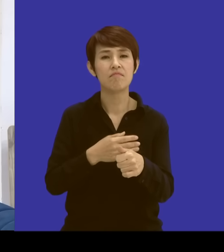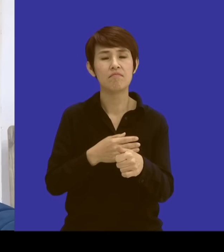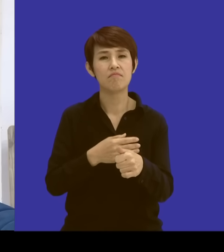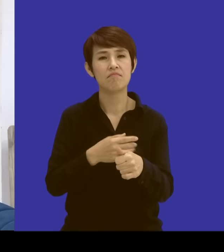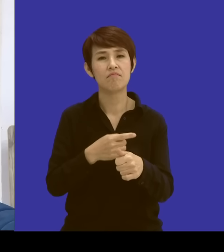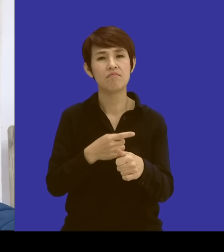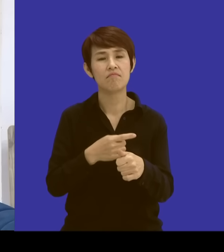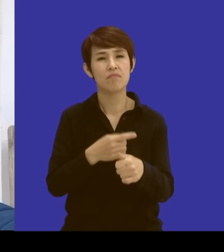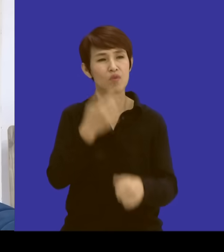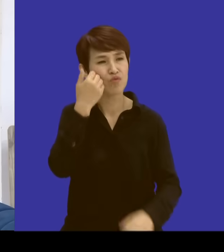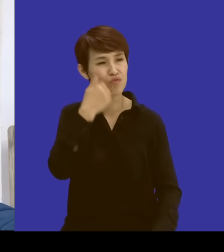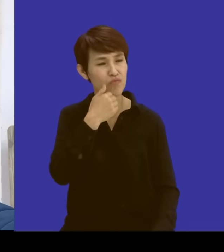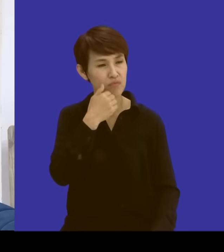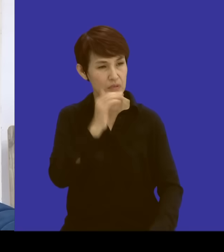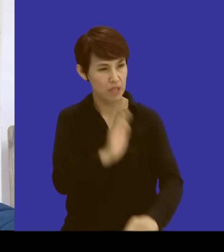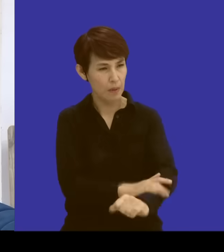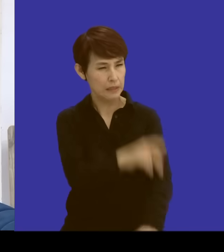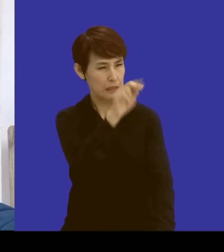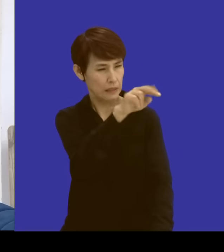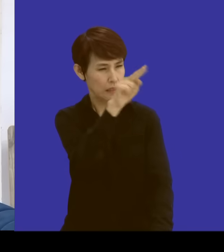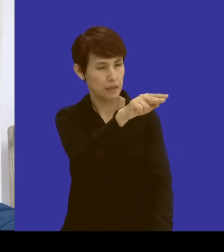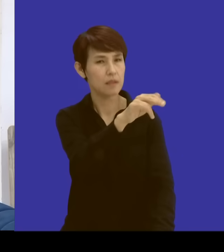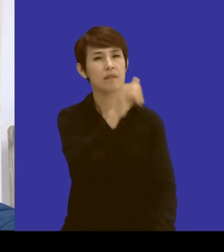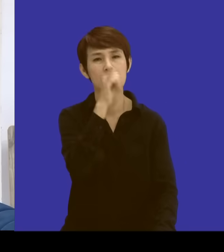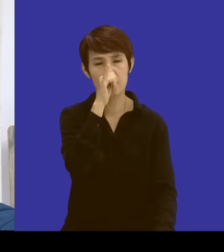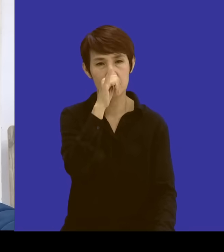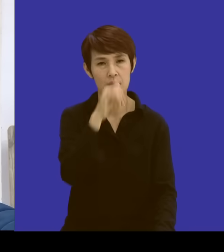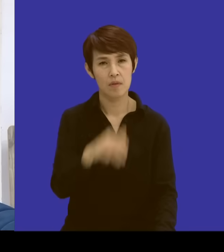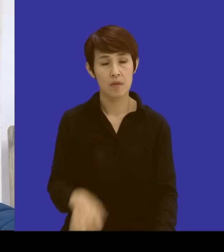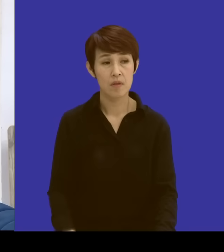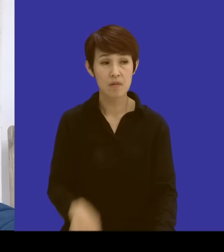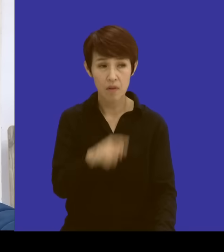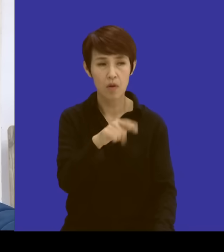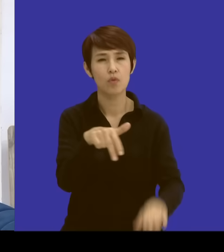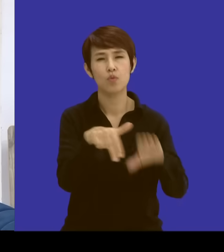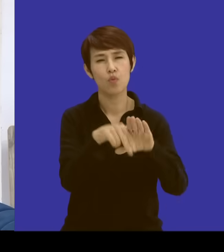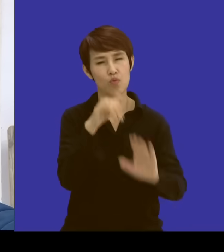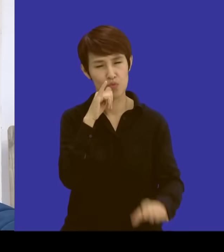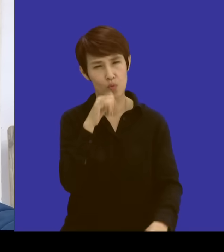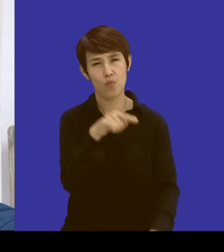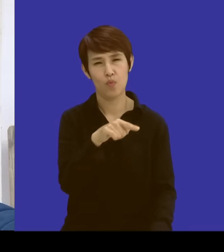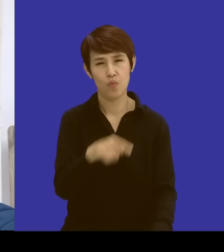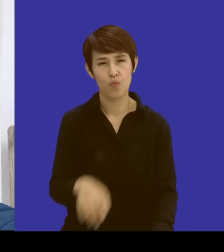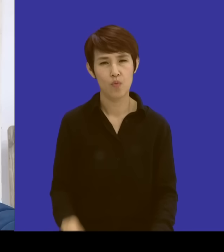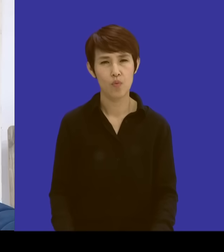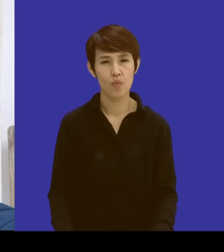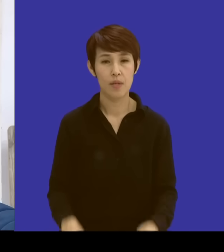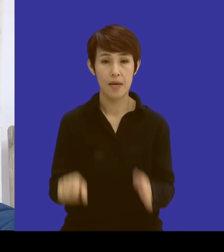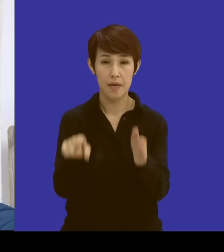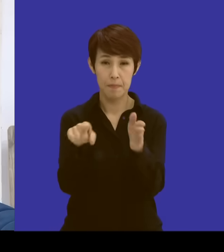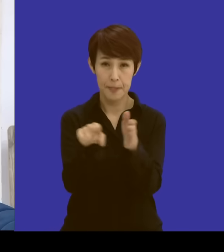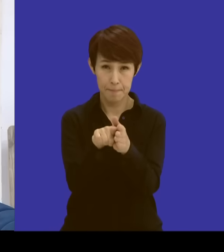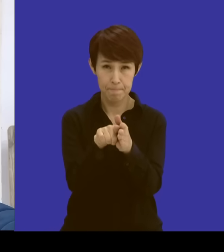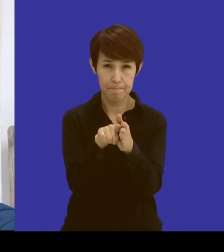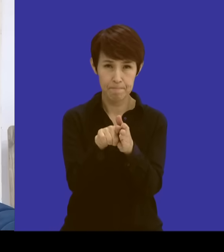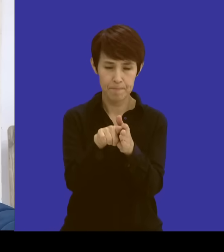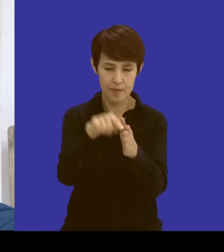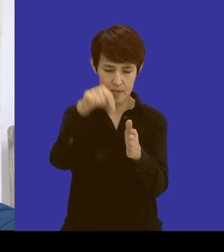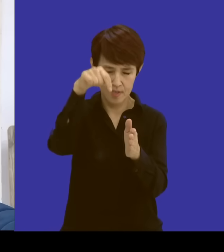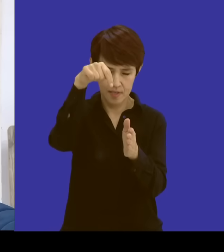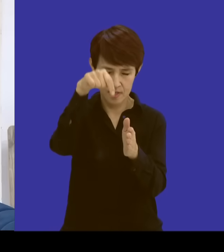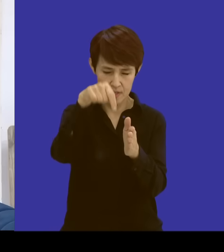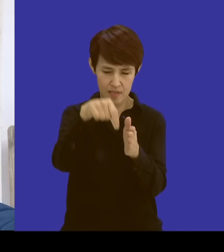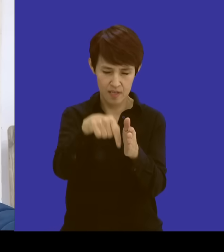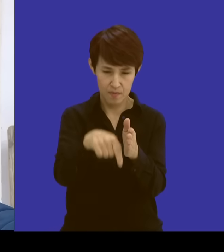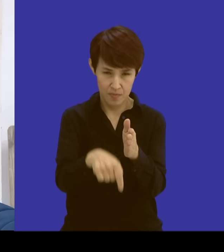종교 중독이 됐고 그러면서 오히려 이제 종교 중독 이렇게 이름을 붙이면서 더 깊은 신앙으로 가는